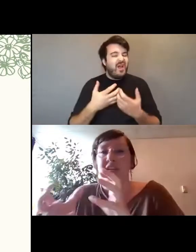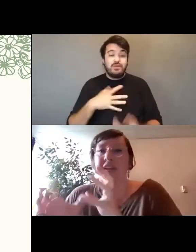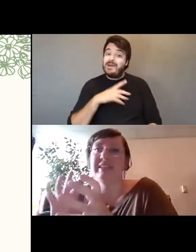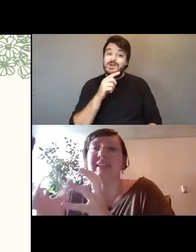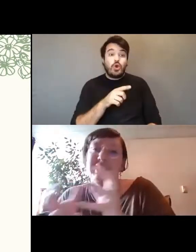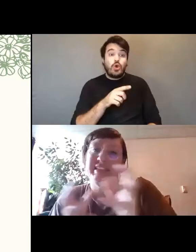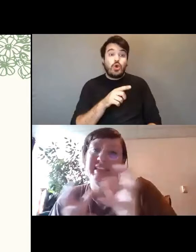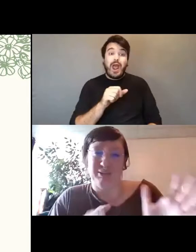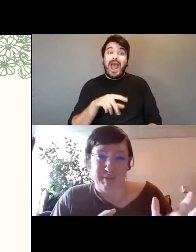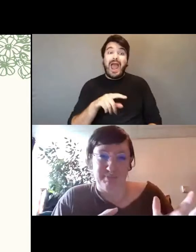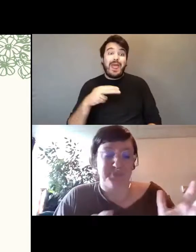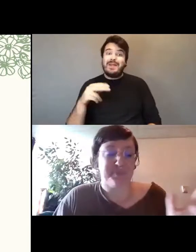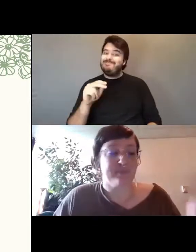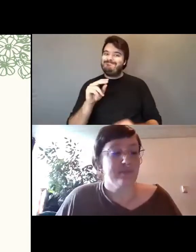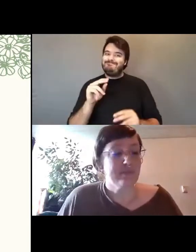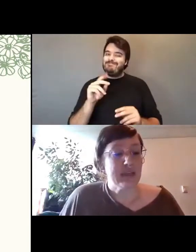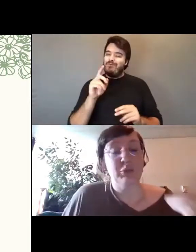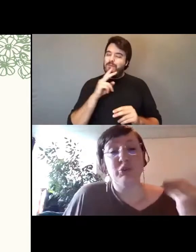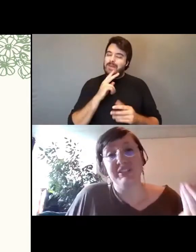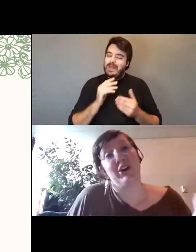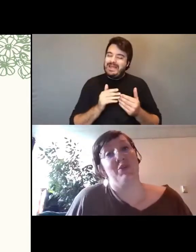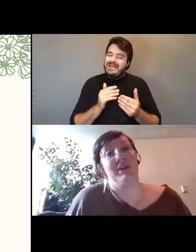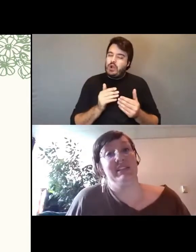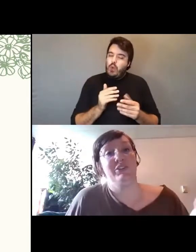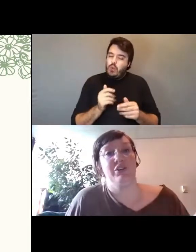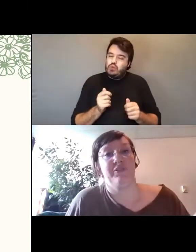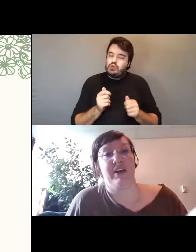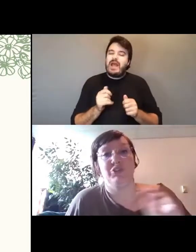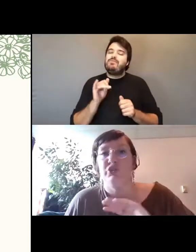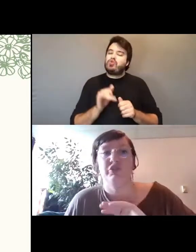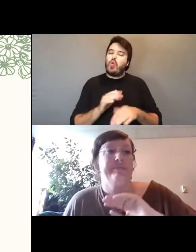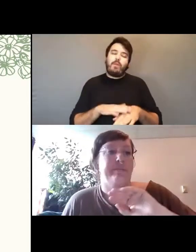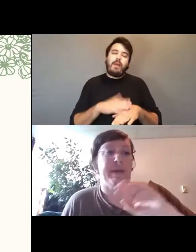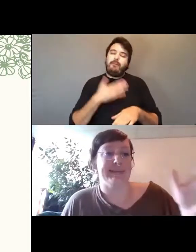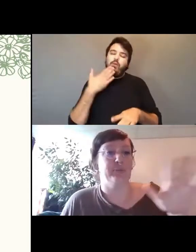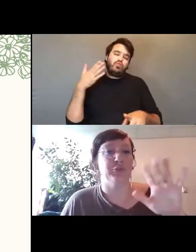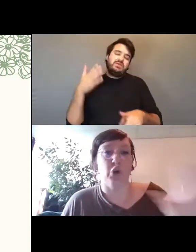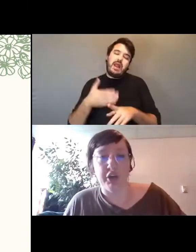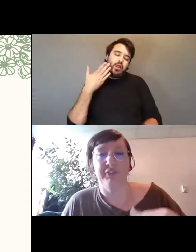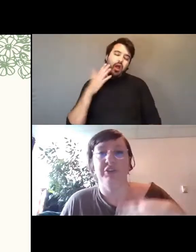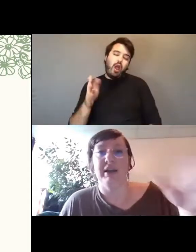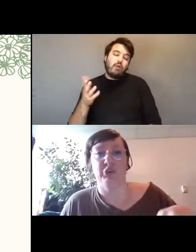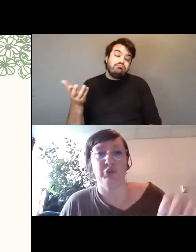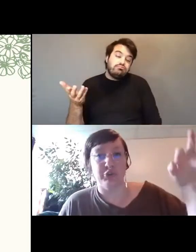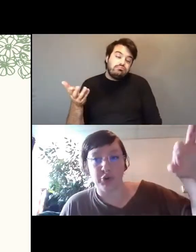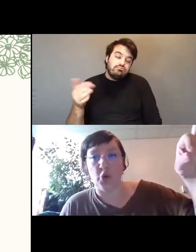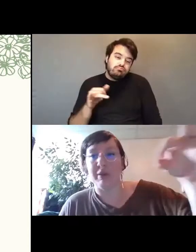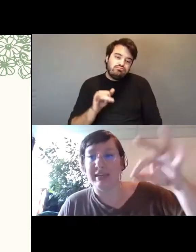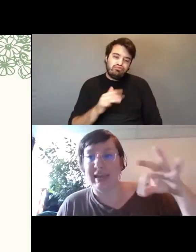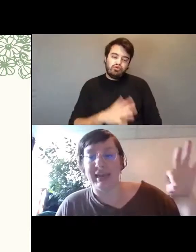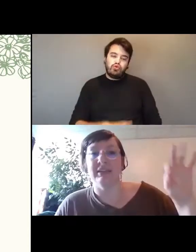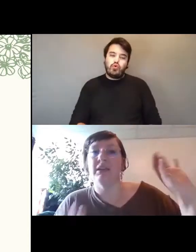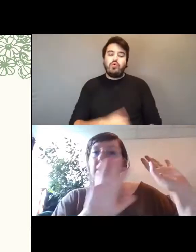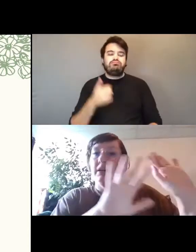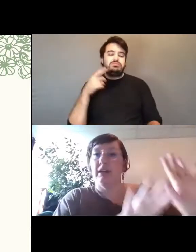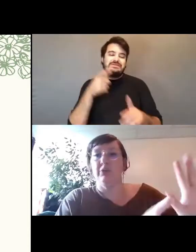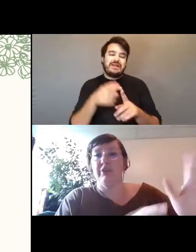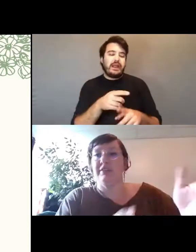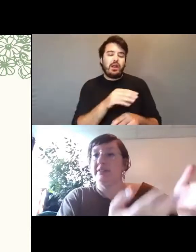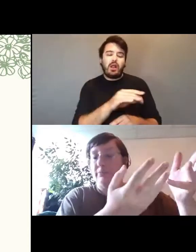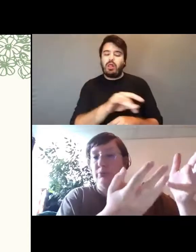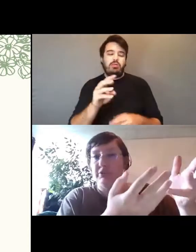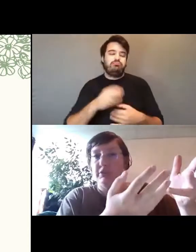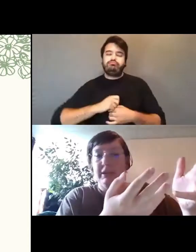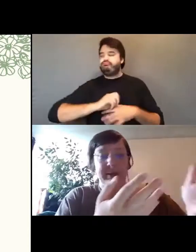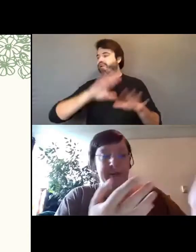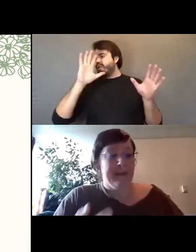faut y aller très délicatement. C'est pour ça que c'est recommandé de le faire juste, par exemple, dehors de votre bac de culture, on met les graines et on